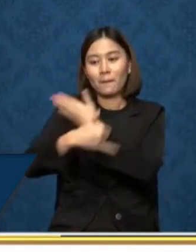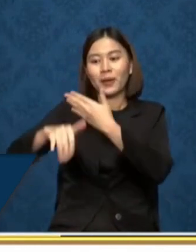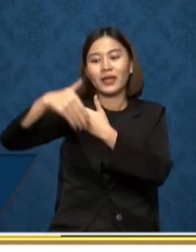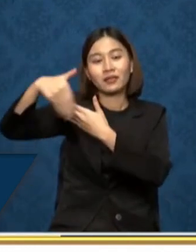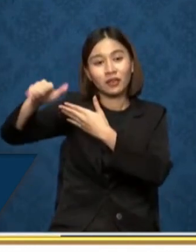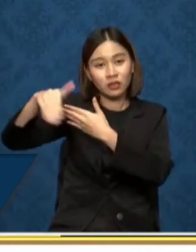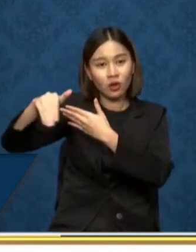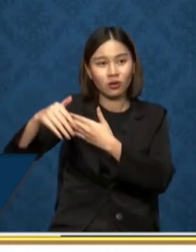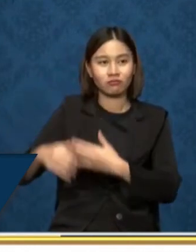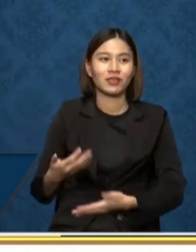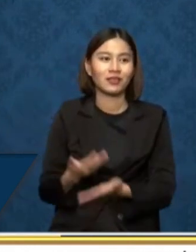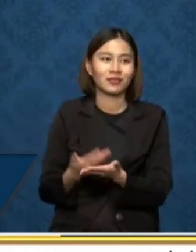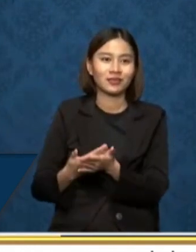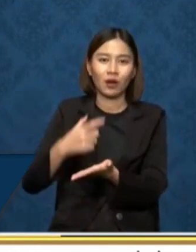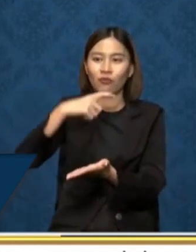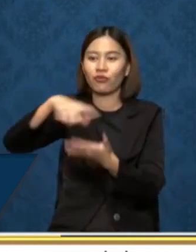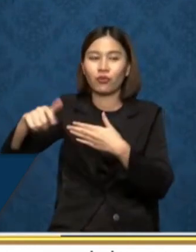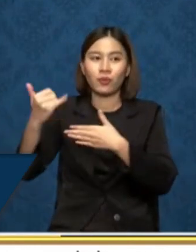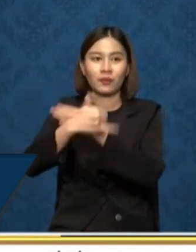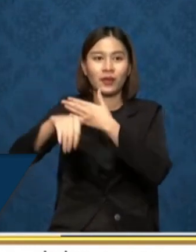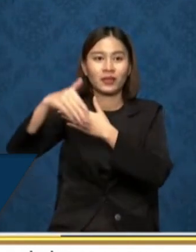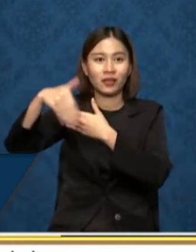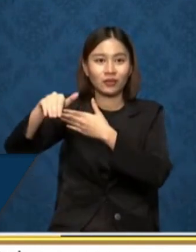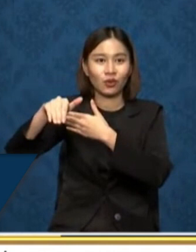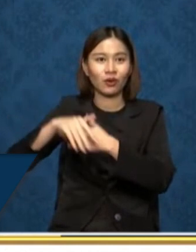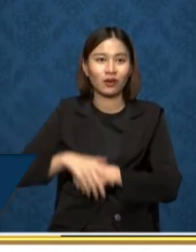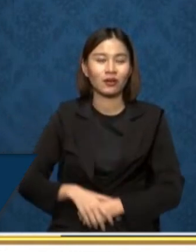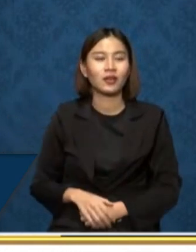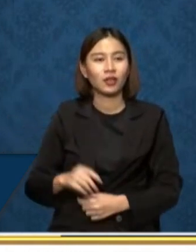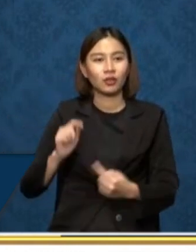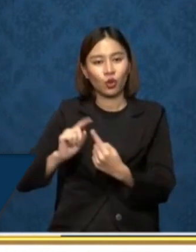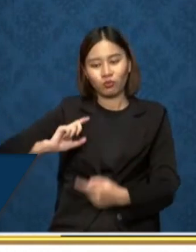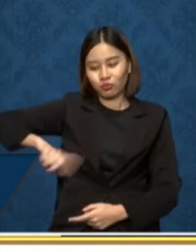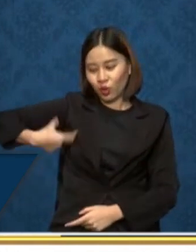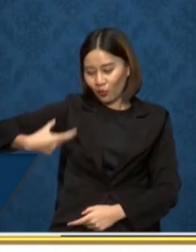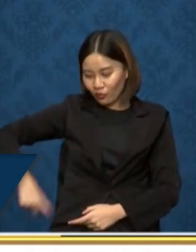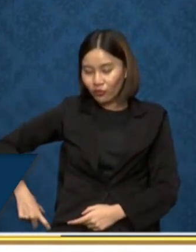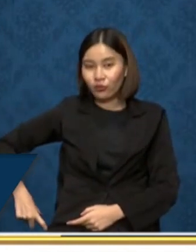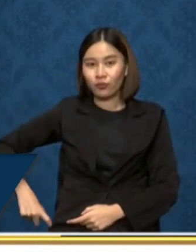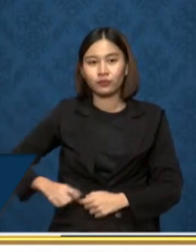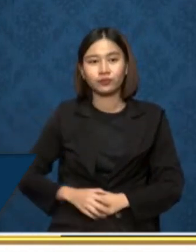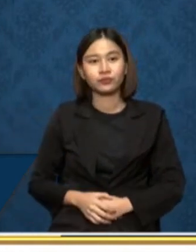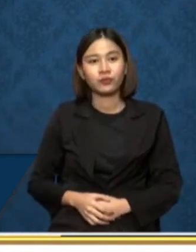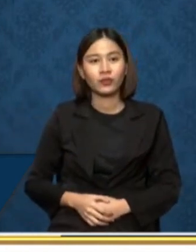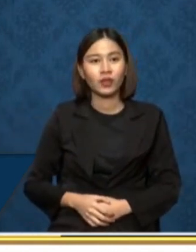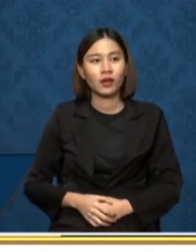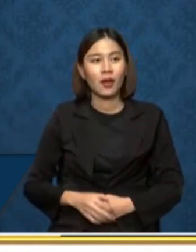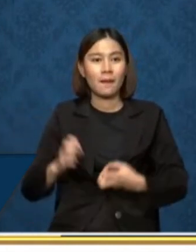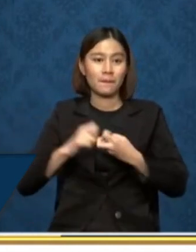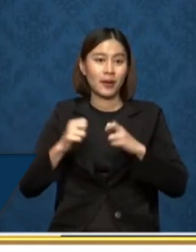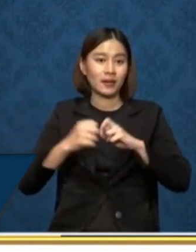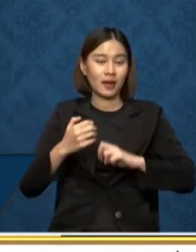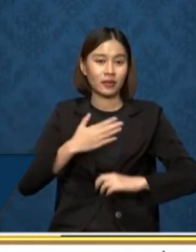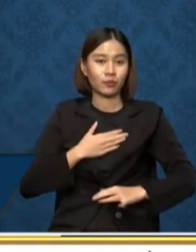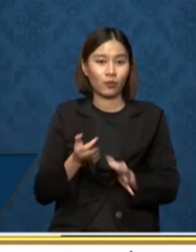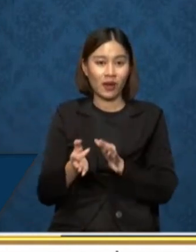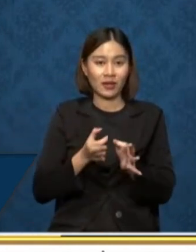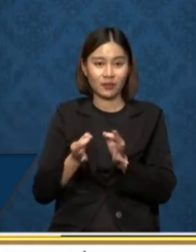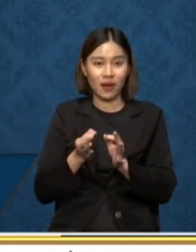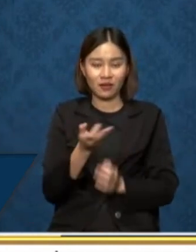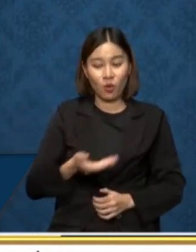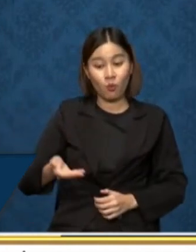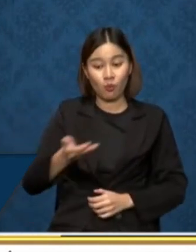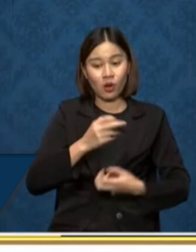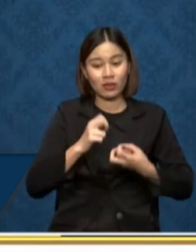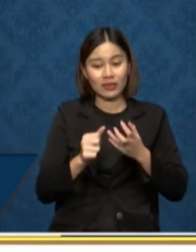แดนพม่าหรือชายแดนเขมรนะครับขอโทษนะครับชายแดนกัมพูชานะครับผมจากปัญหาที่ผมกล่าวมาข้างต้นนะครับผมว่าเราสามารถ